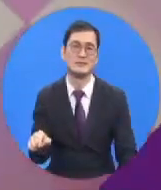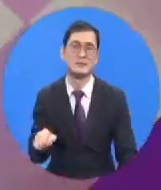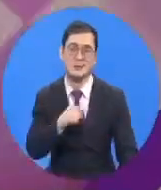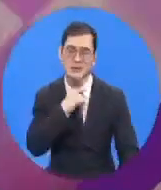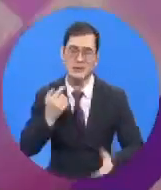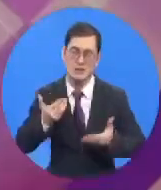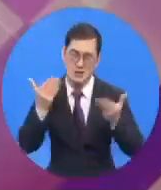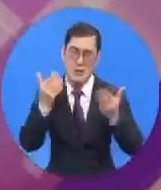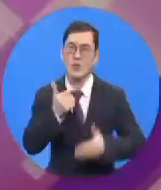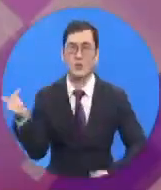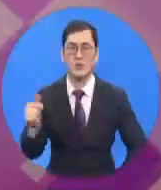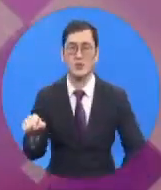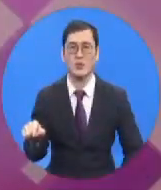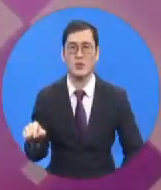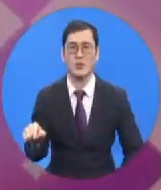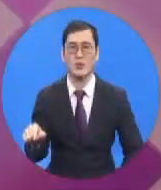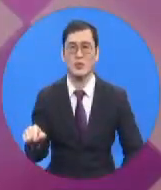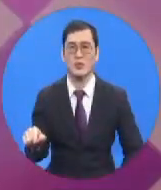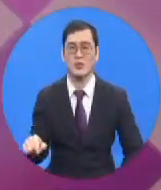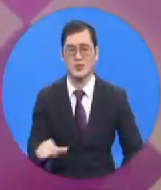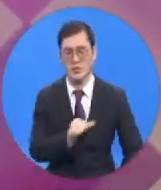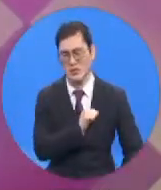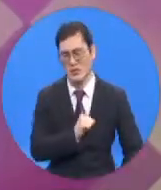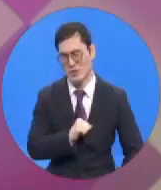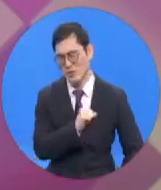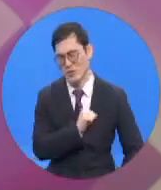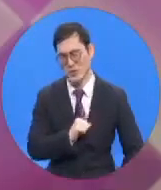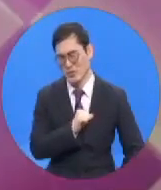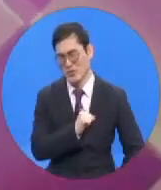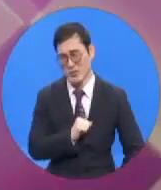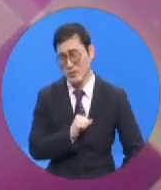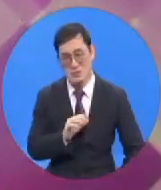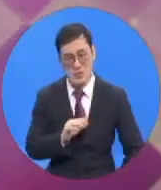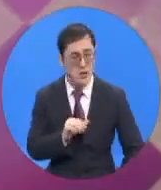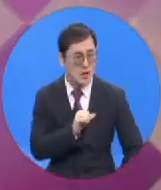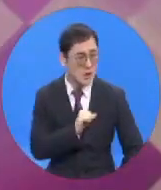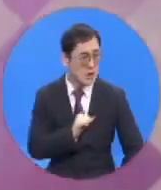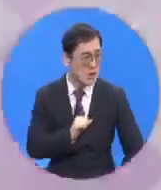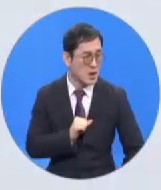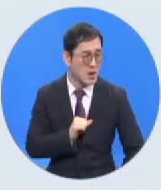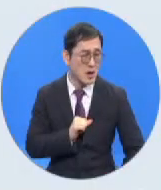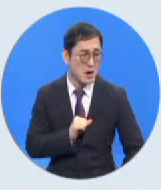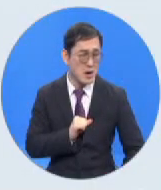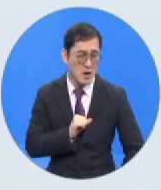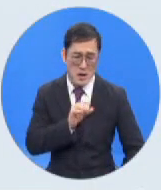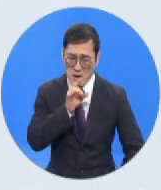기간이 점점 길어지면서 굉장히 분노가 폭발하고 있다. 지금 이렇게 보입니다.